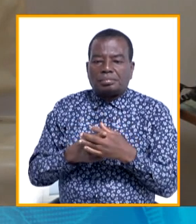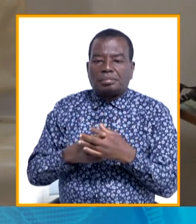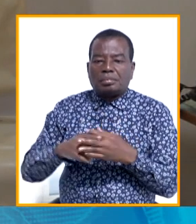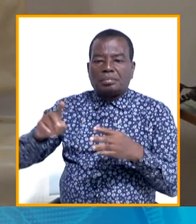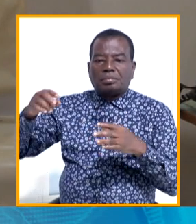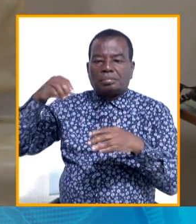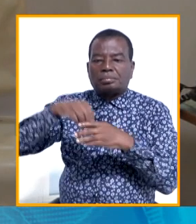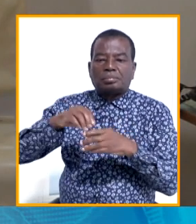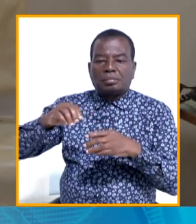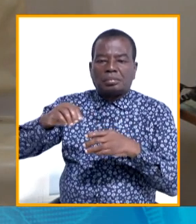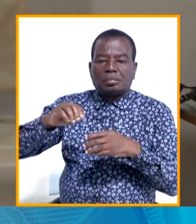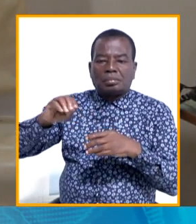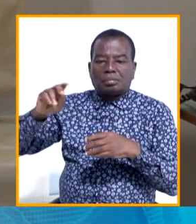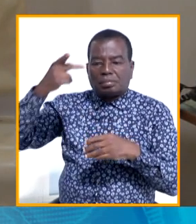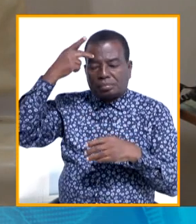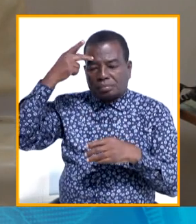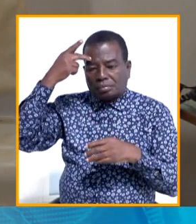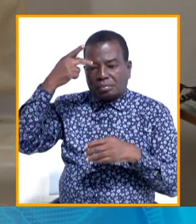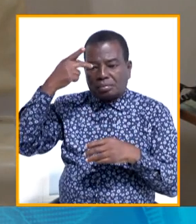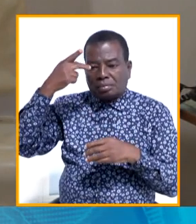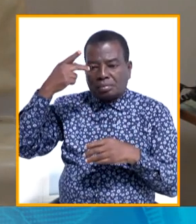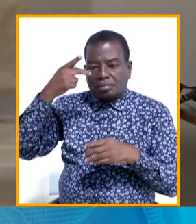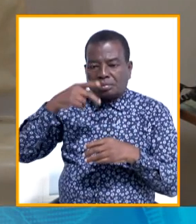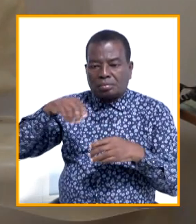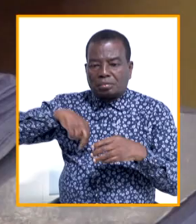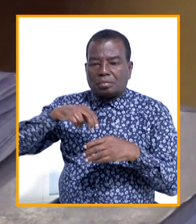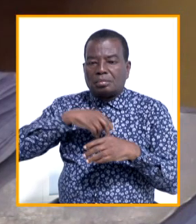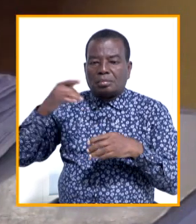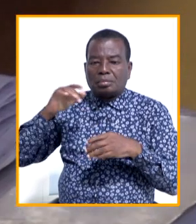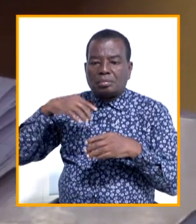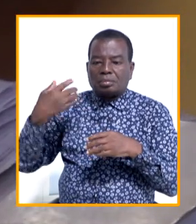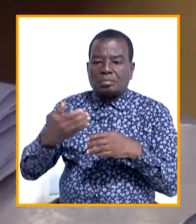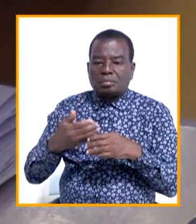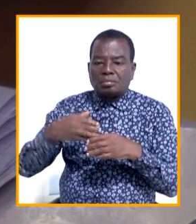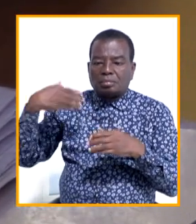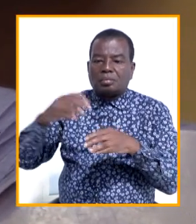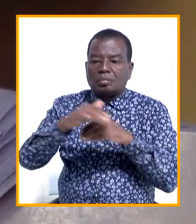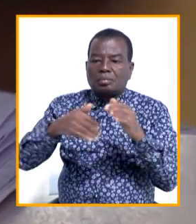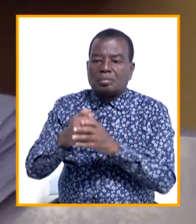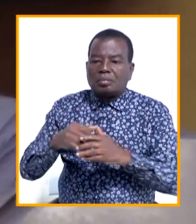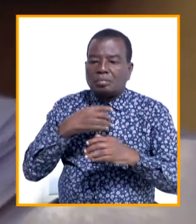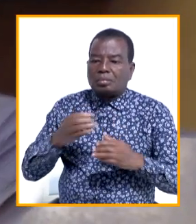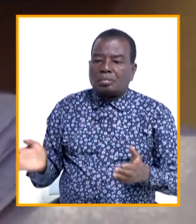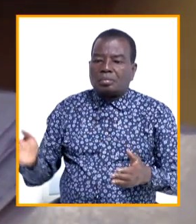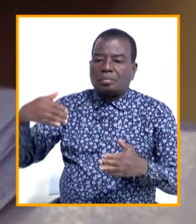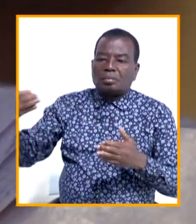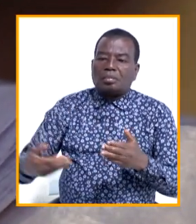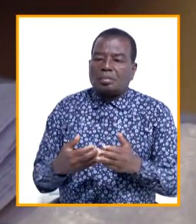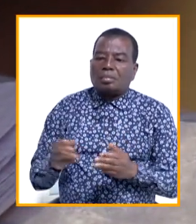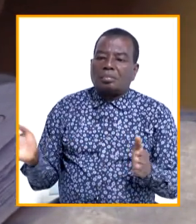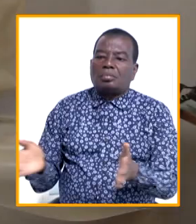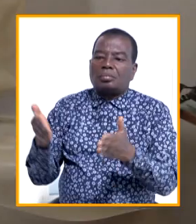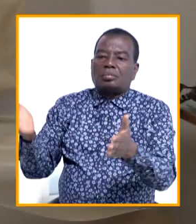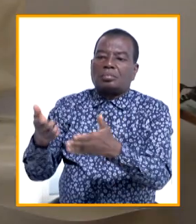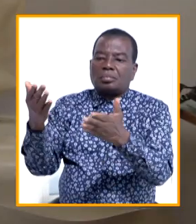la politique d'obligation scolaire nous interpelle tous et nous invite à nous mobilisé pour en faire un succès